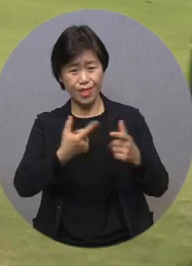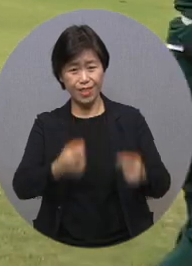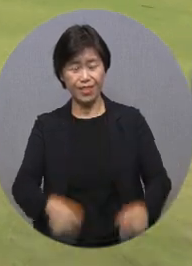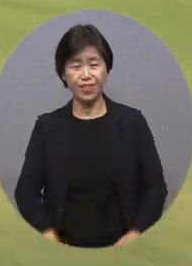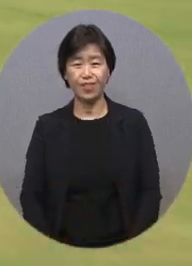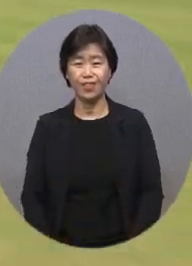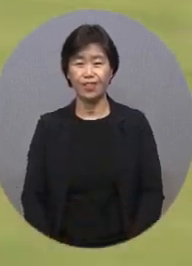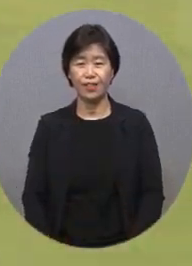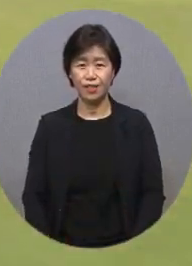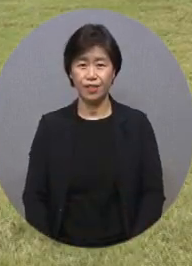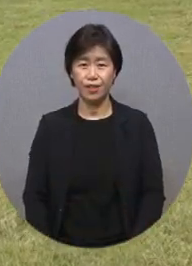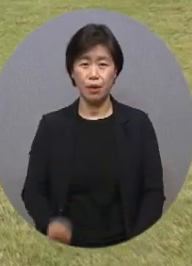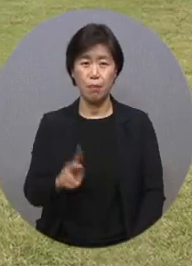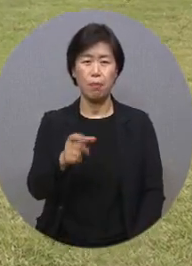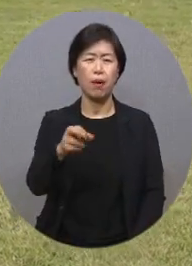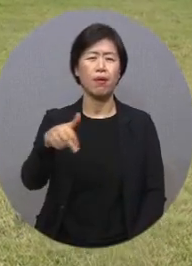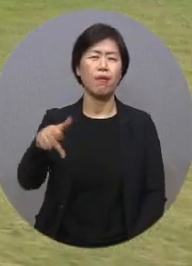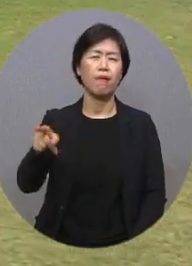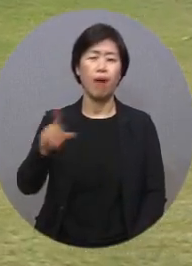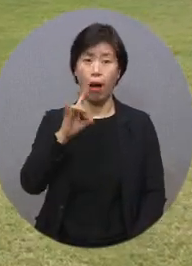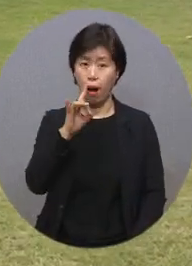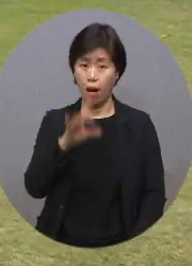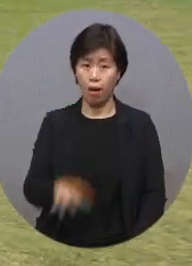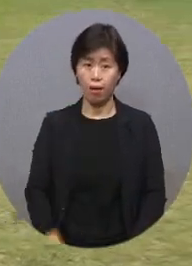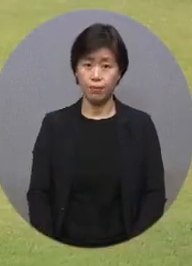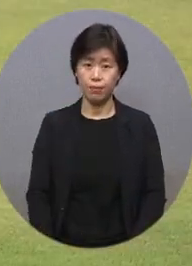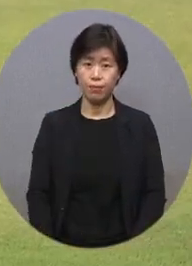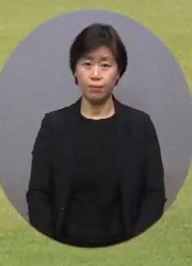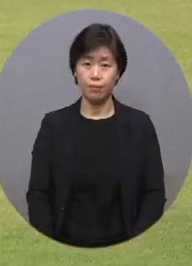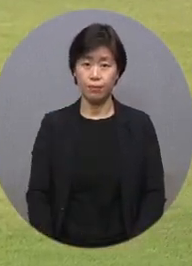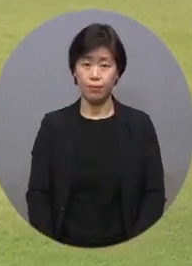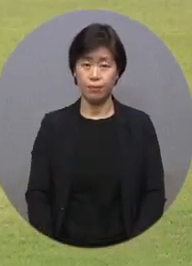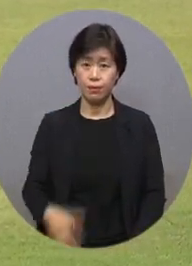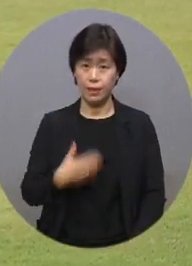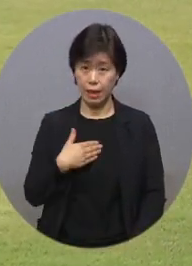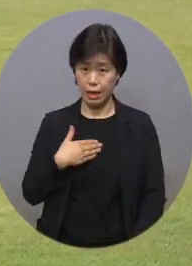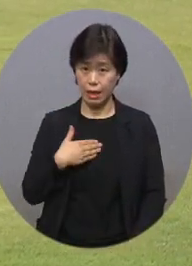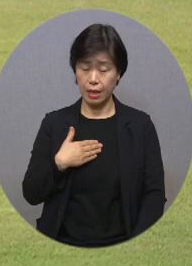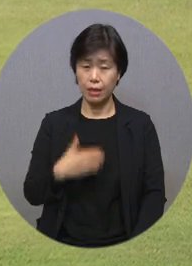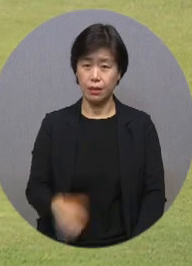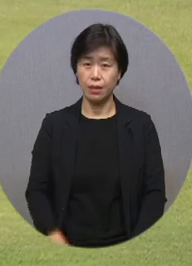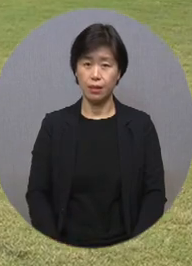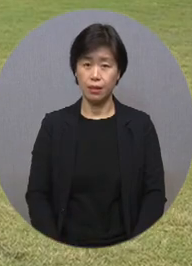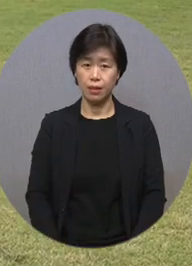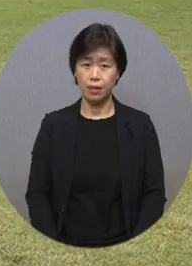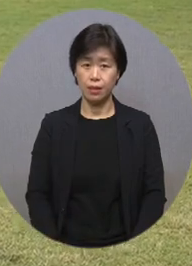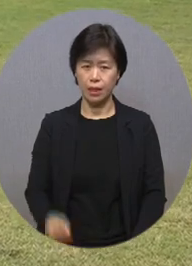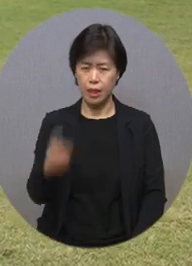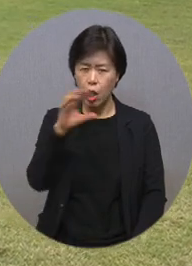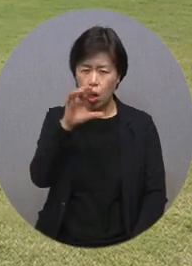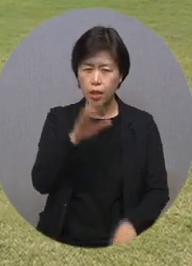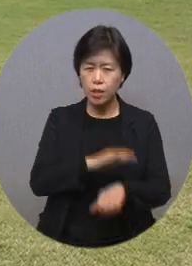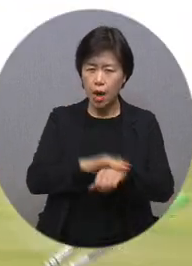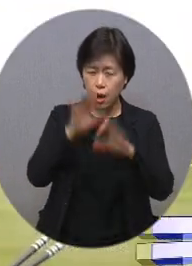형 땡기면 벙커예요. 어 안 땡겨. 연습생하고 형 뒤에서 에임 다시 보고 들어가요.